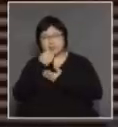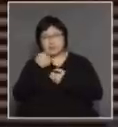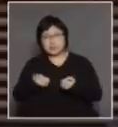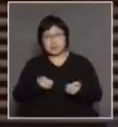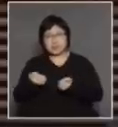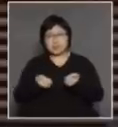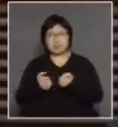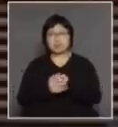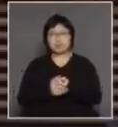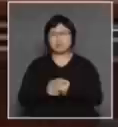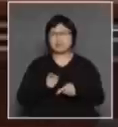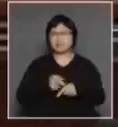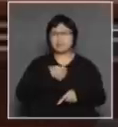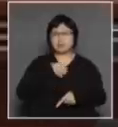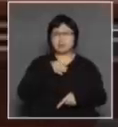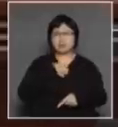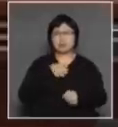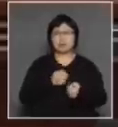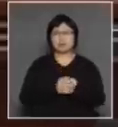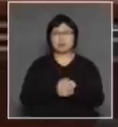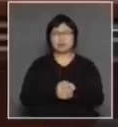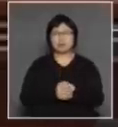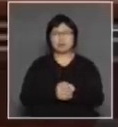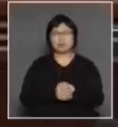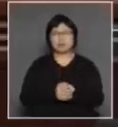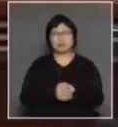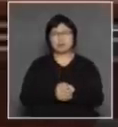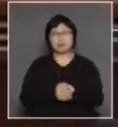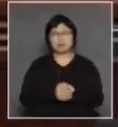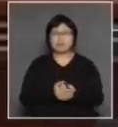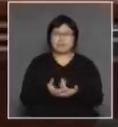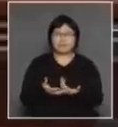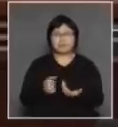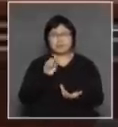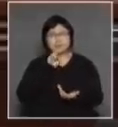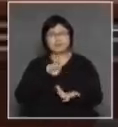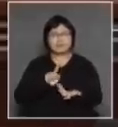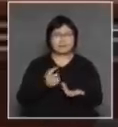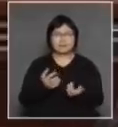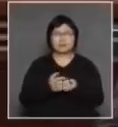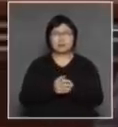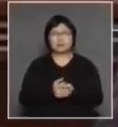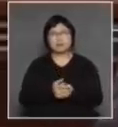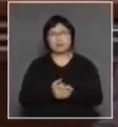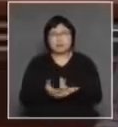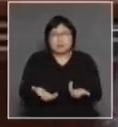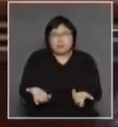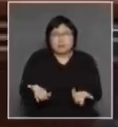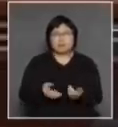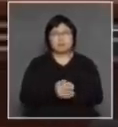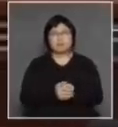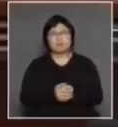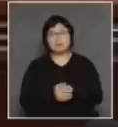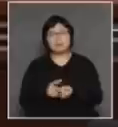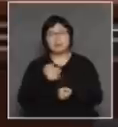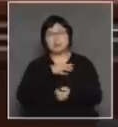主席，我真的觉得有些怎么说呢，很无奈。原来我